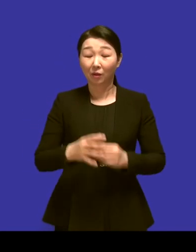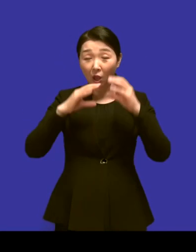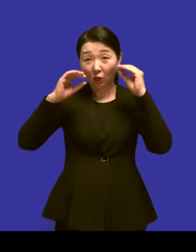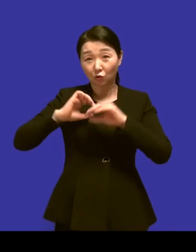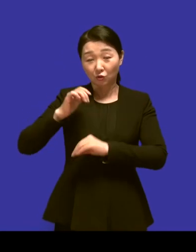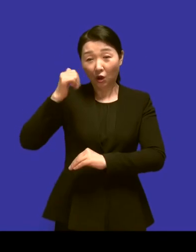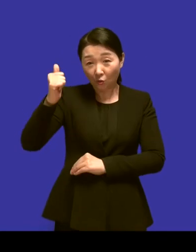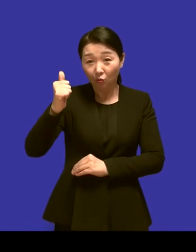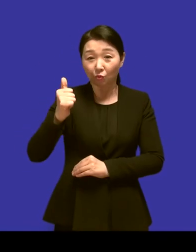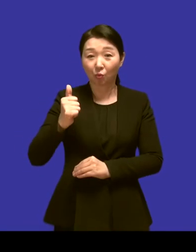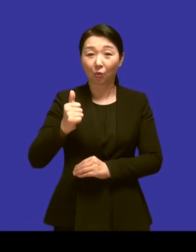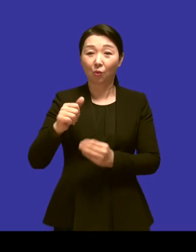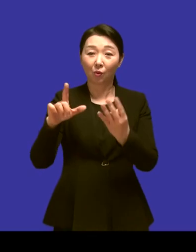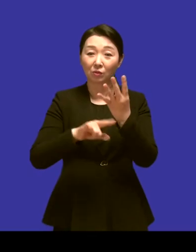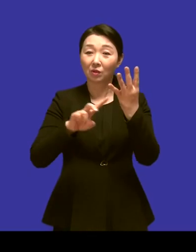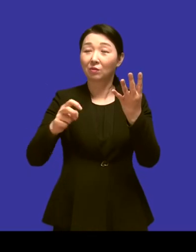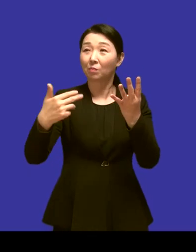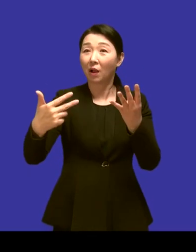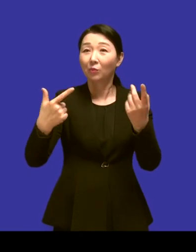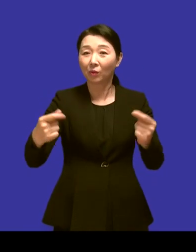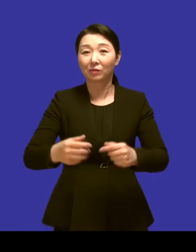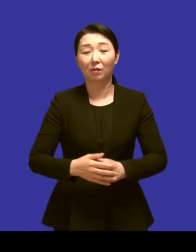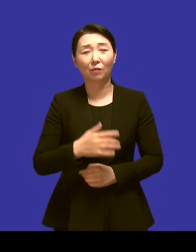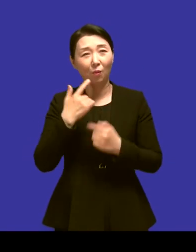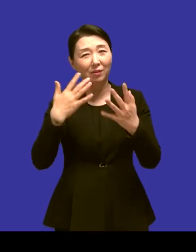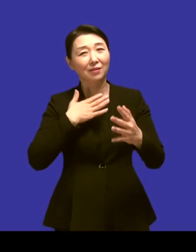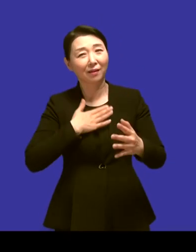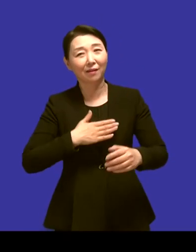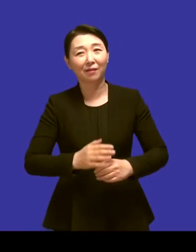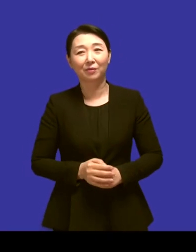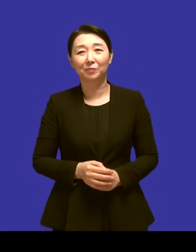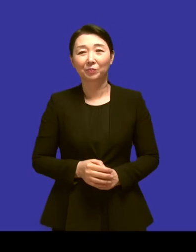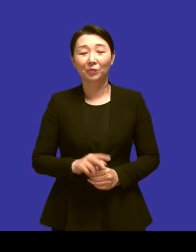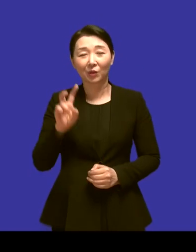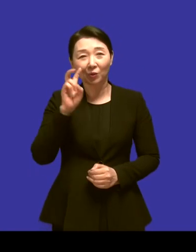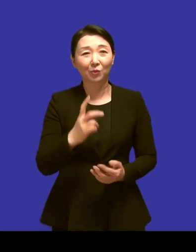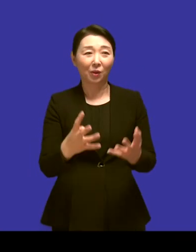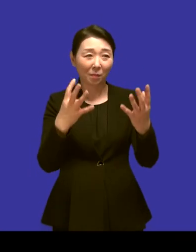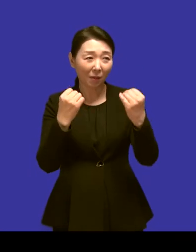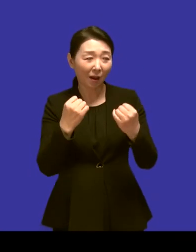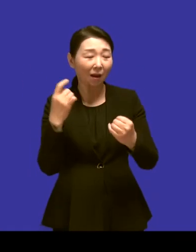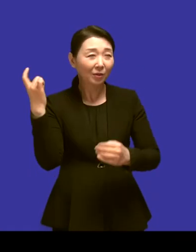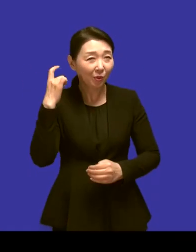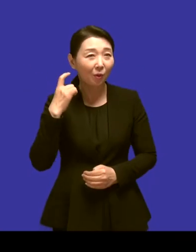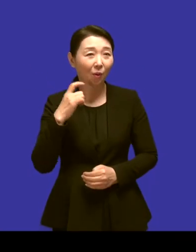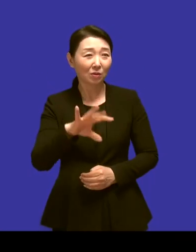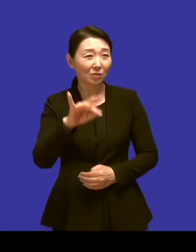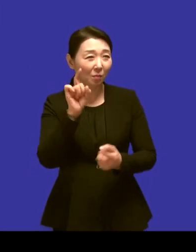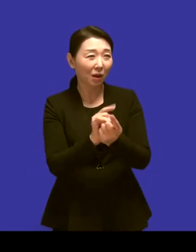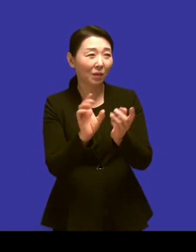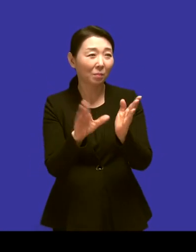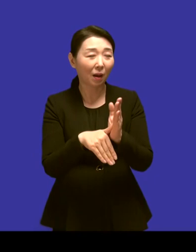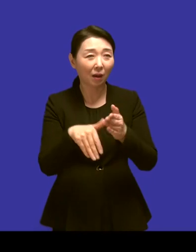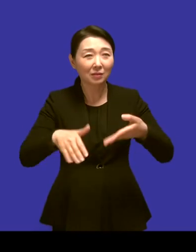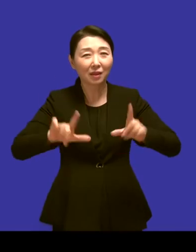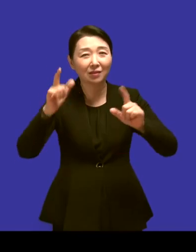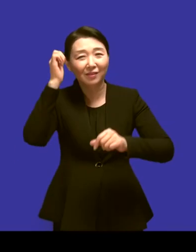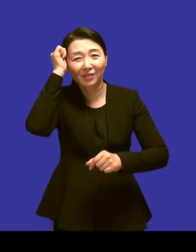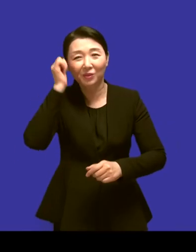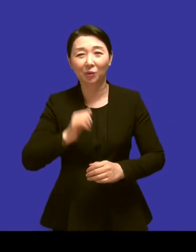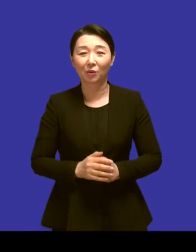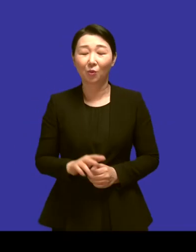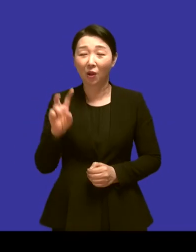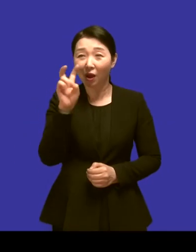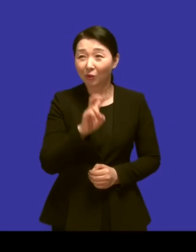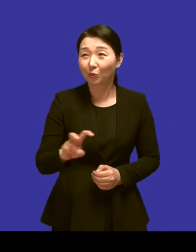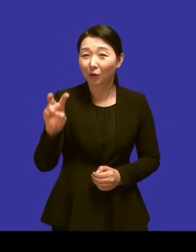4월 네. 28일. 네, 맞아요. 중국 단신. 정확히 알잖아요. 네, 맞습니다. 얼마나 네. 노래 많이 나오면 내가 네. 처음 뵀는 분 생일을 기억하잖아요.